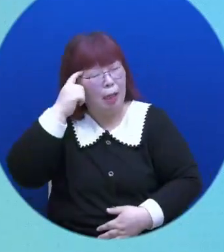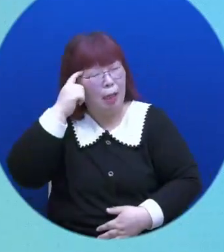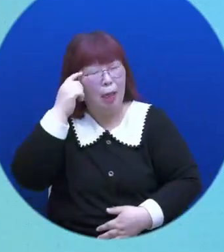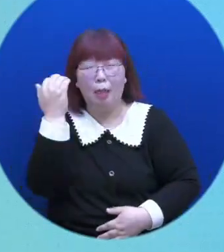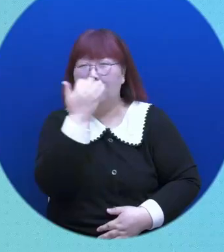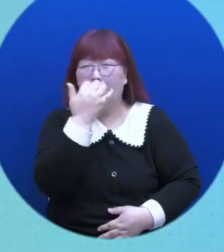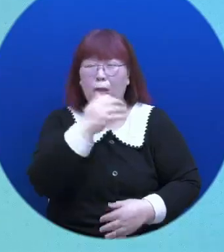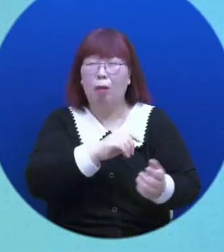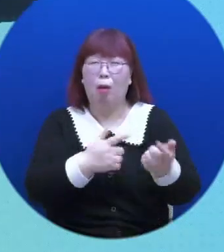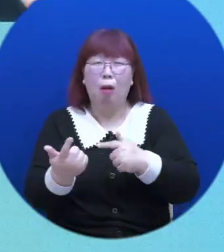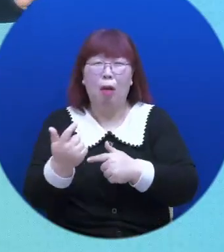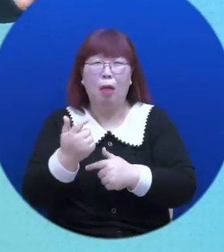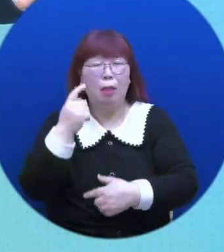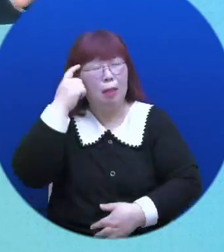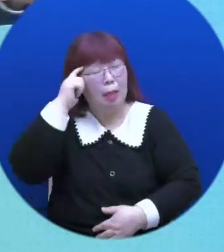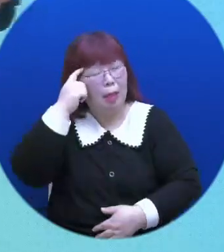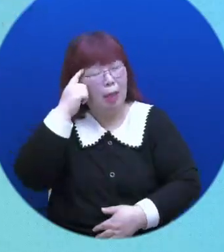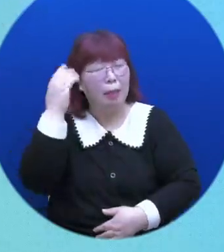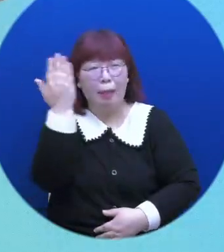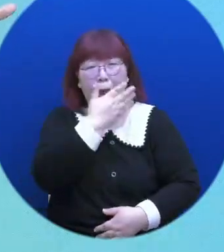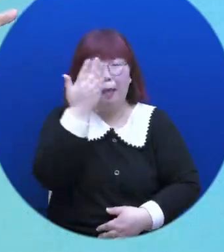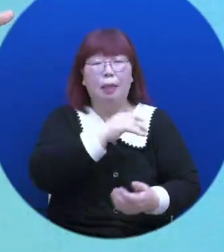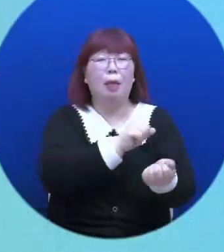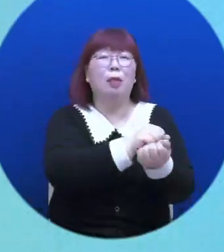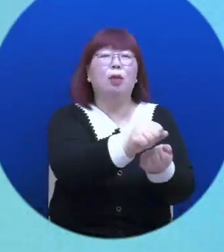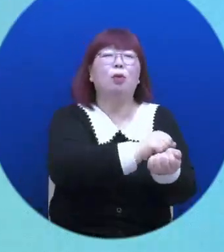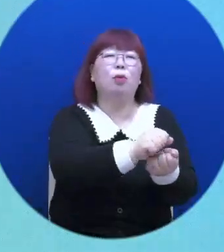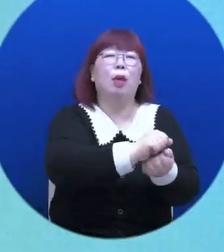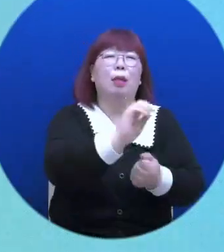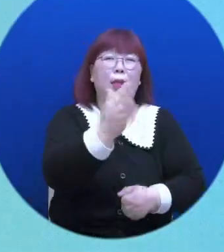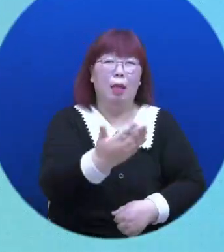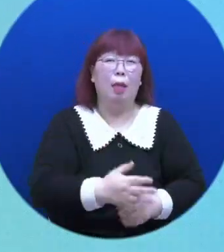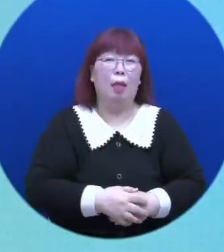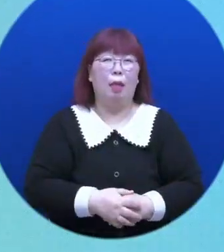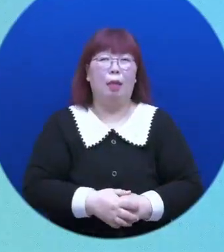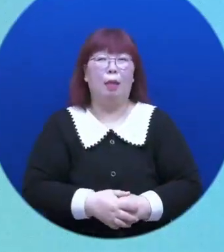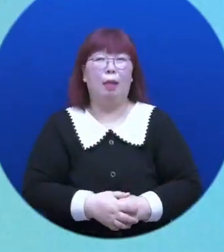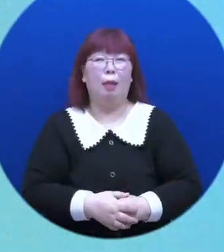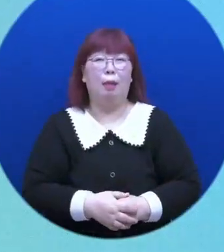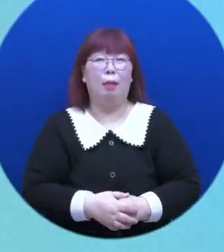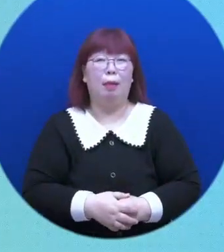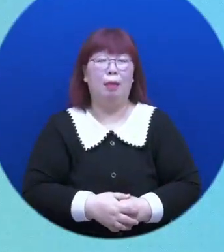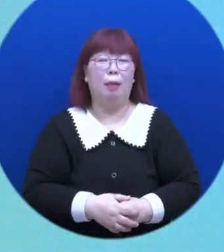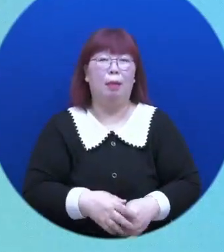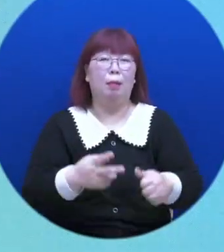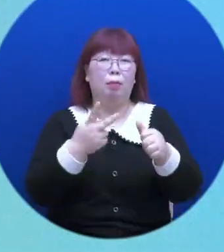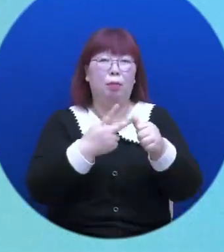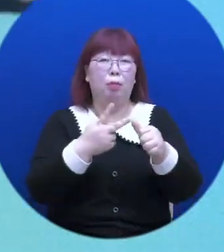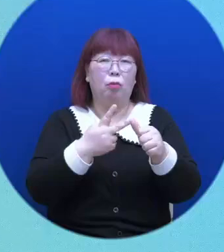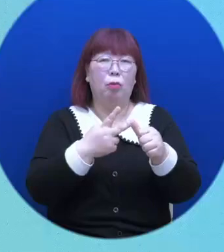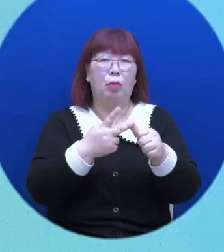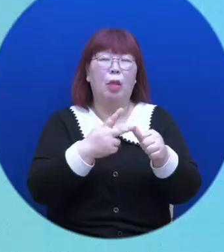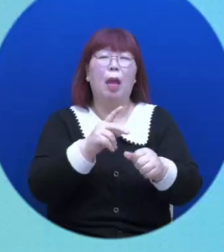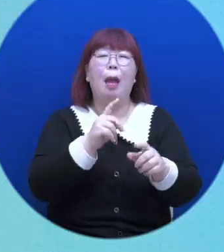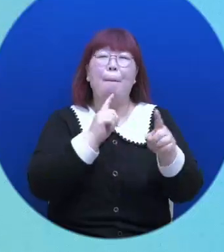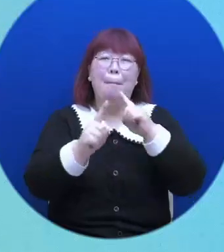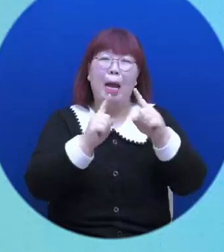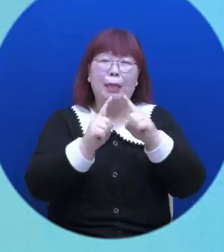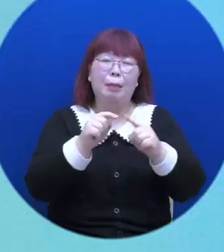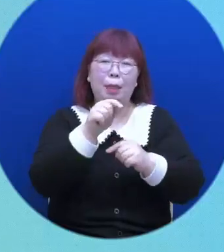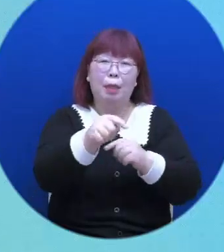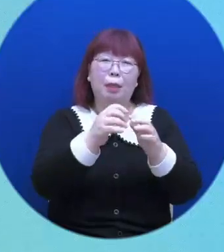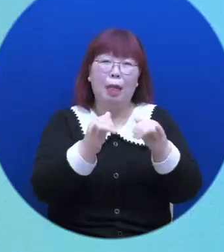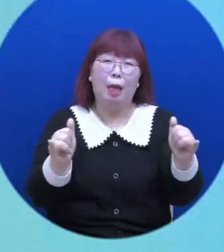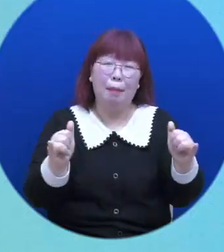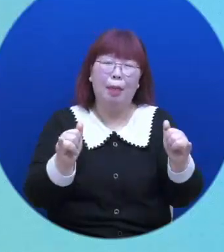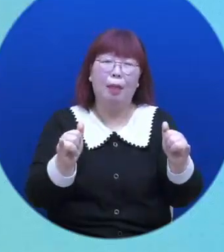이런 것들이 있으니 청소해야 된다. 제일 먼저 그걸 말씀하고 있잖아요. 두 번째, 말씀이 그들 안에